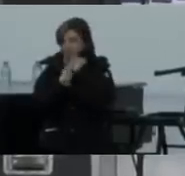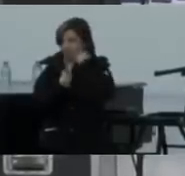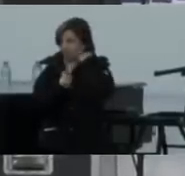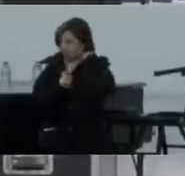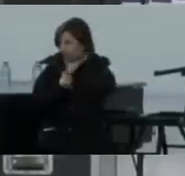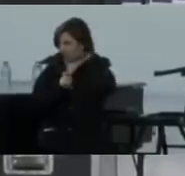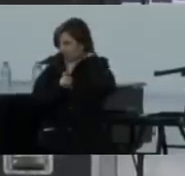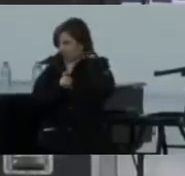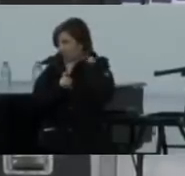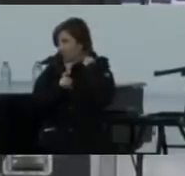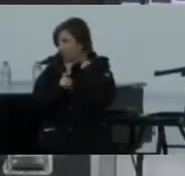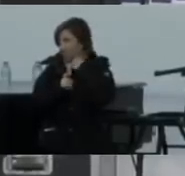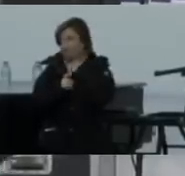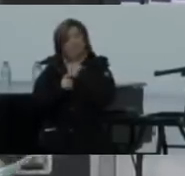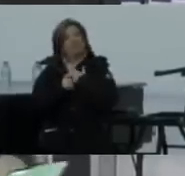abbiamo, sì,